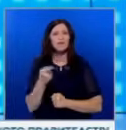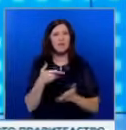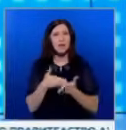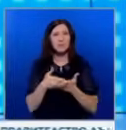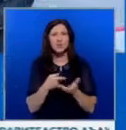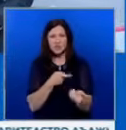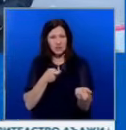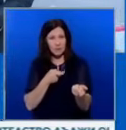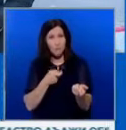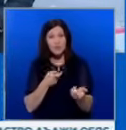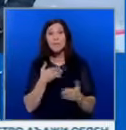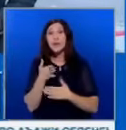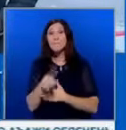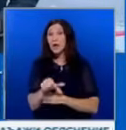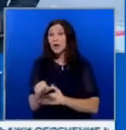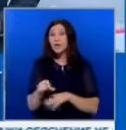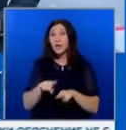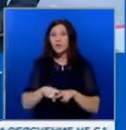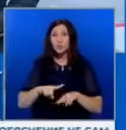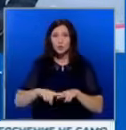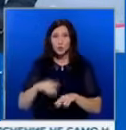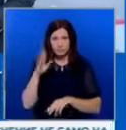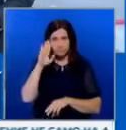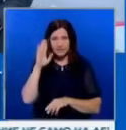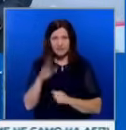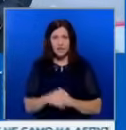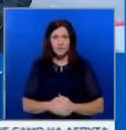за стрелбата? На пряката ни линия Иво Никодимов. Здравей, Иво.